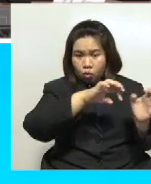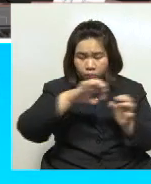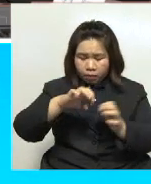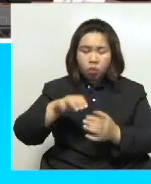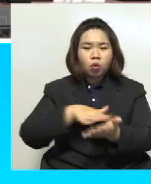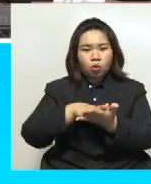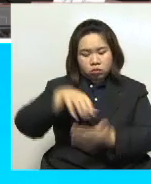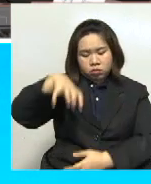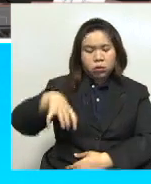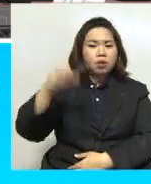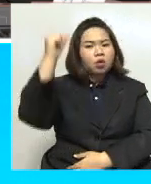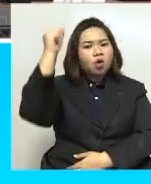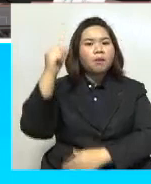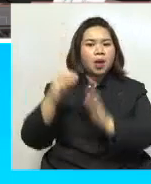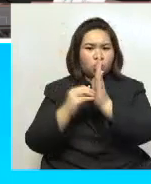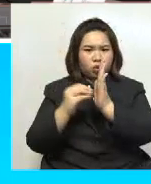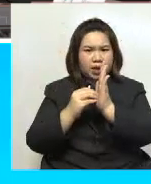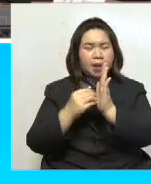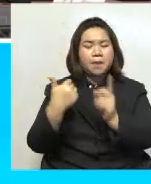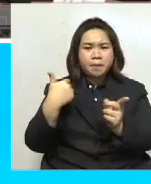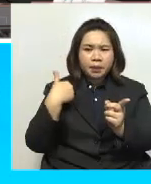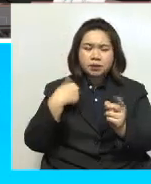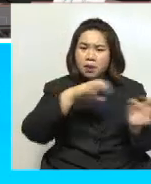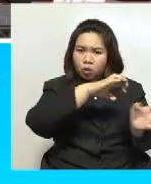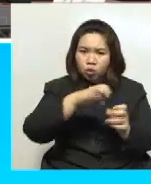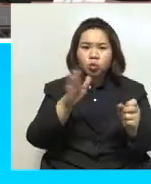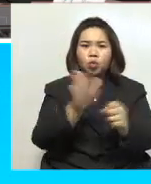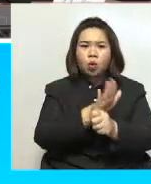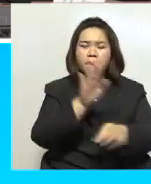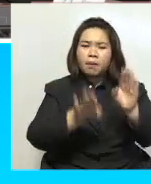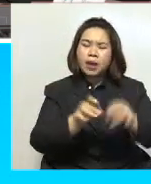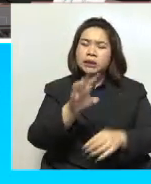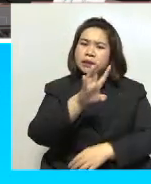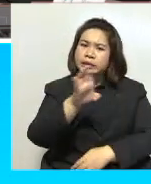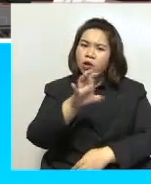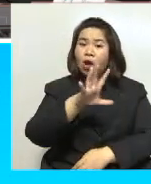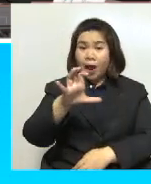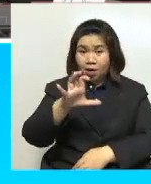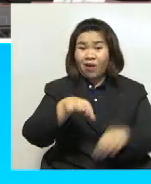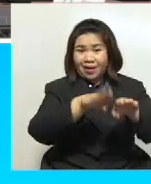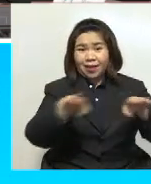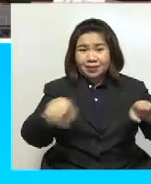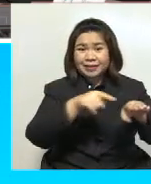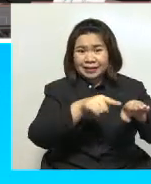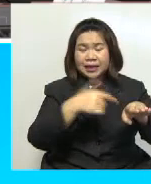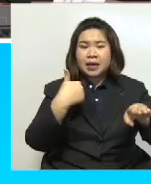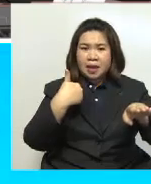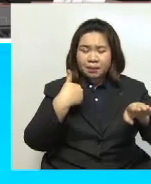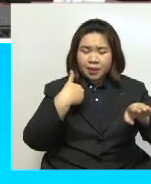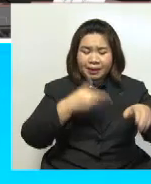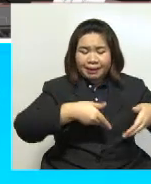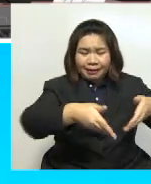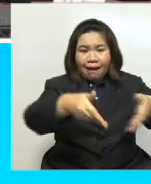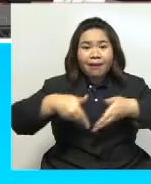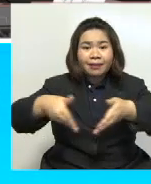จ้งว่ารถที่มันจะหมดอายุเนี่ยมีประมาณ 4-500 คันที่บอกนะฮะไอ้11เส้นทาง